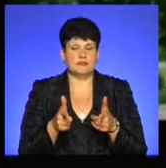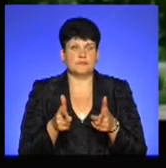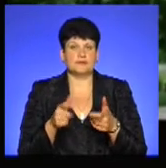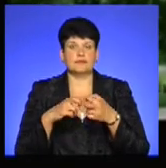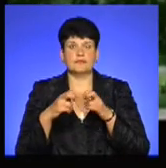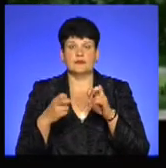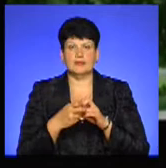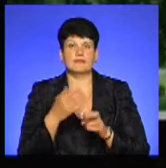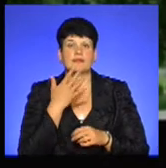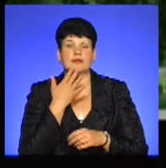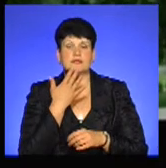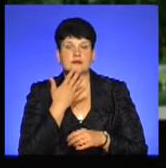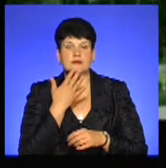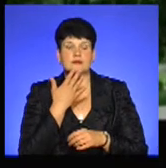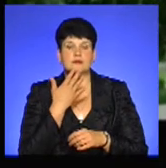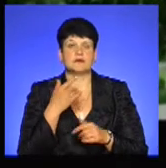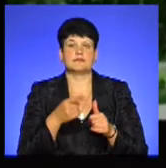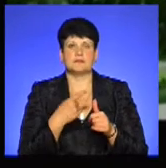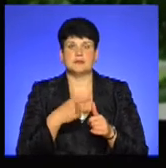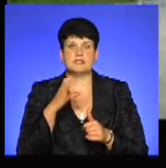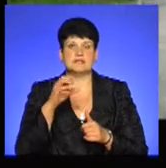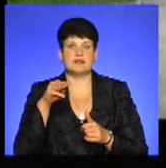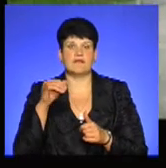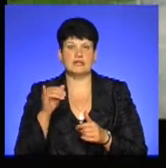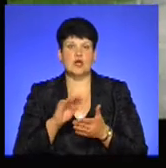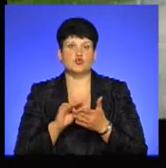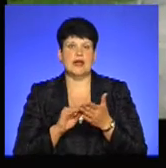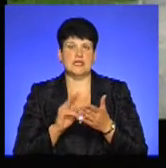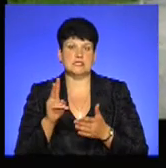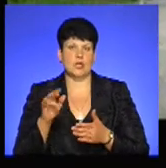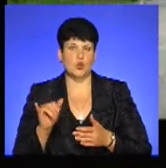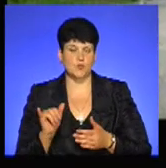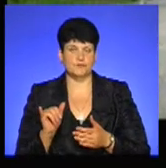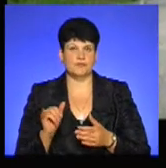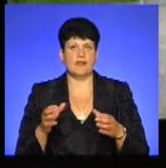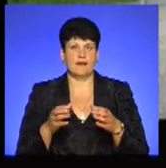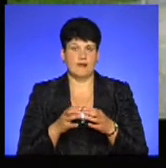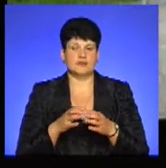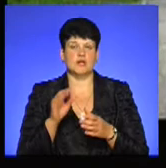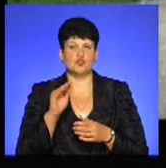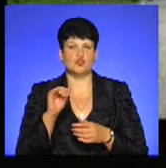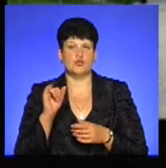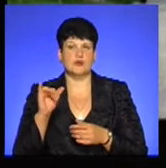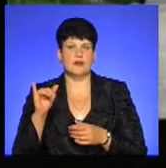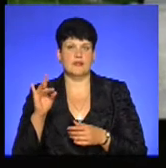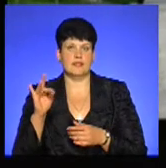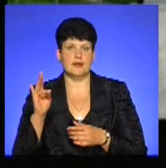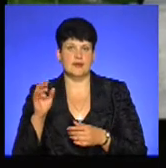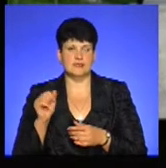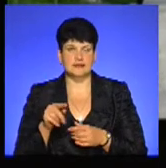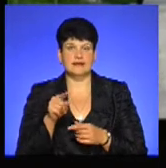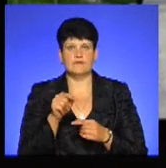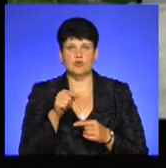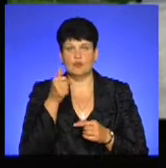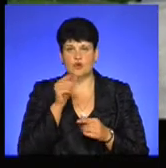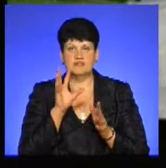національний імені Стефаника на журналістку. Кафедра журналістики. Так, там цього року ввели математику,